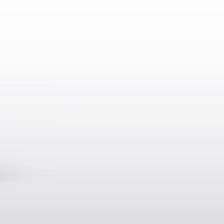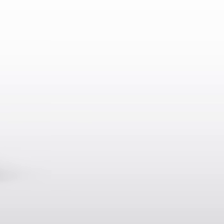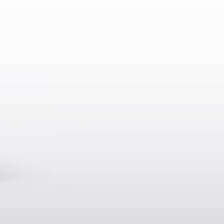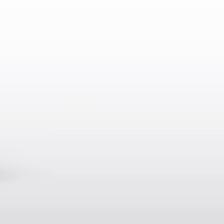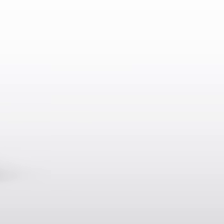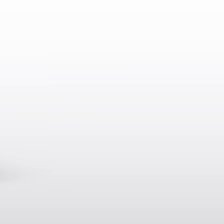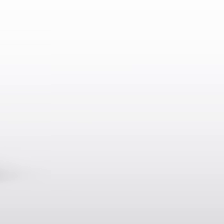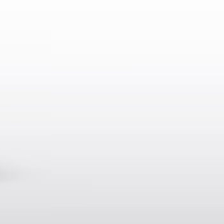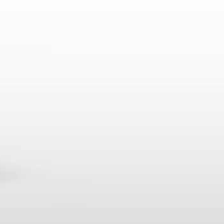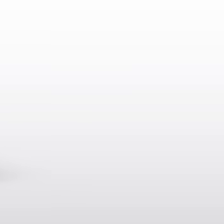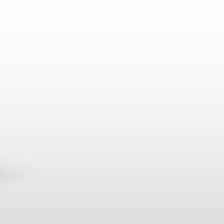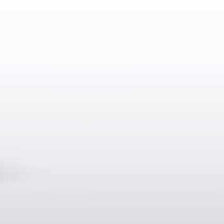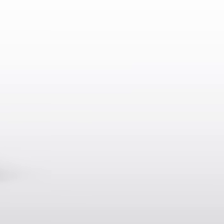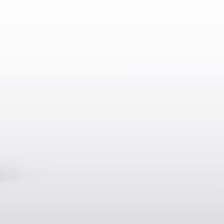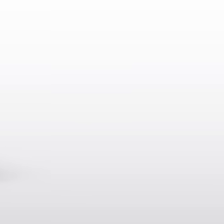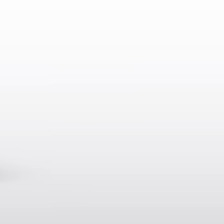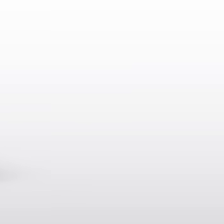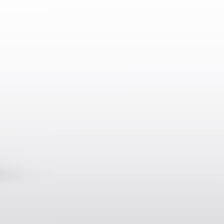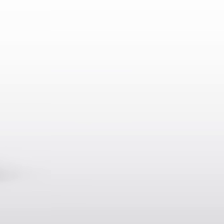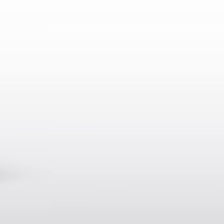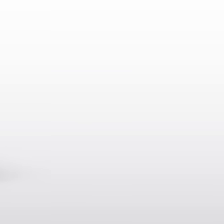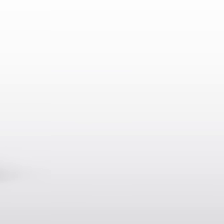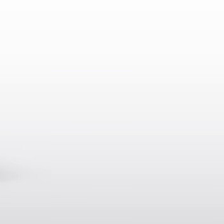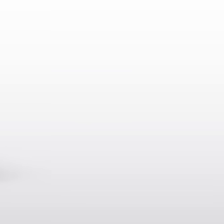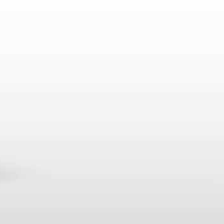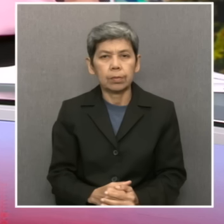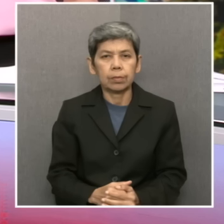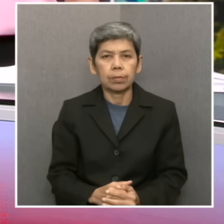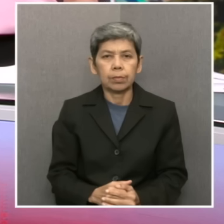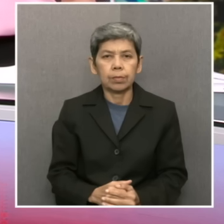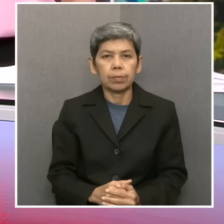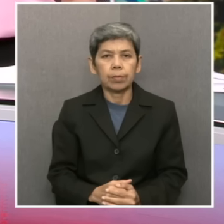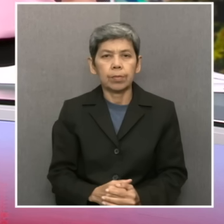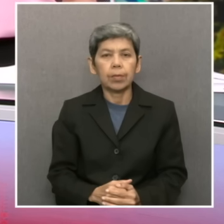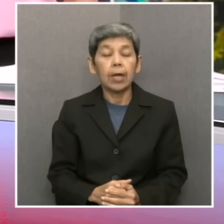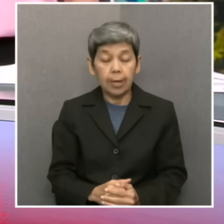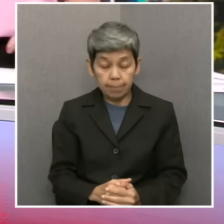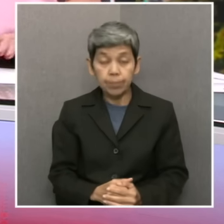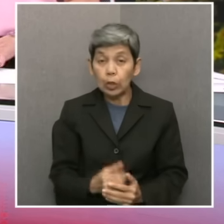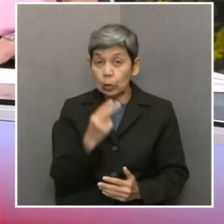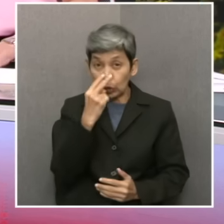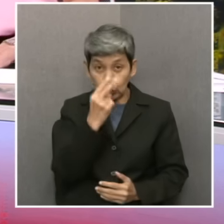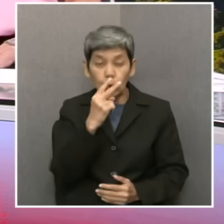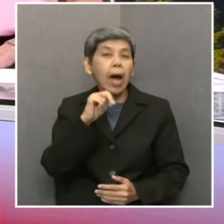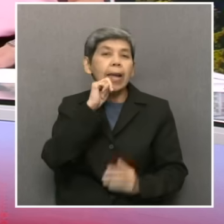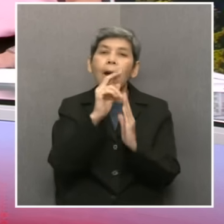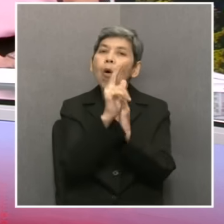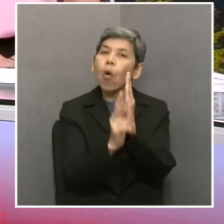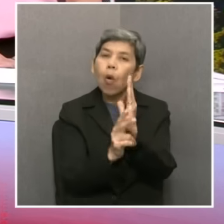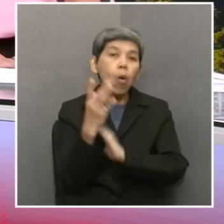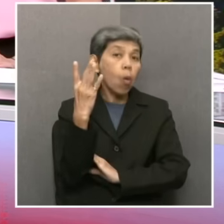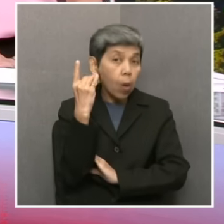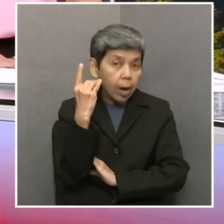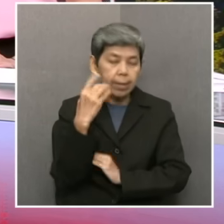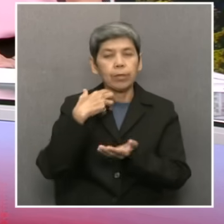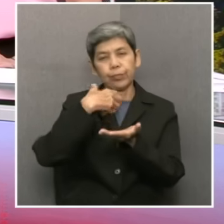เสน่ห์ความเป็นไทยยใครๆก็หลงรักเว-อวไปดูสถานการณ์ที่ระดับน้ำโขงนะคะคุณผู้ชมเมื่อวานนี้เรา